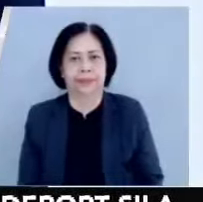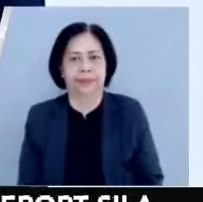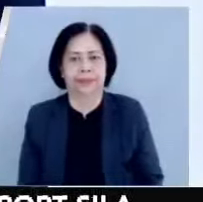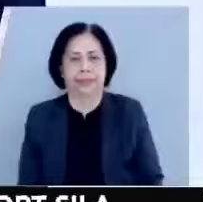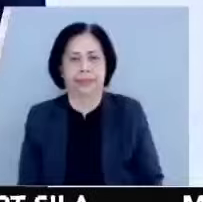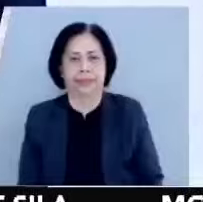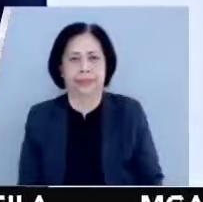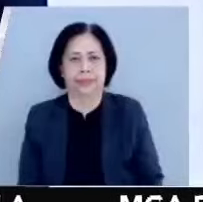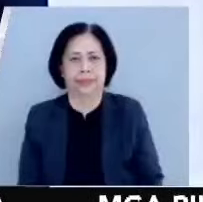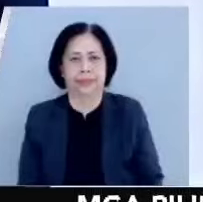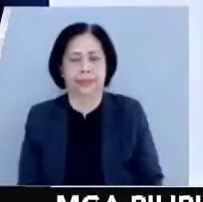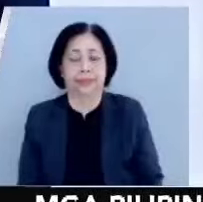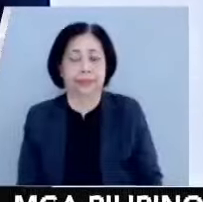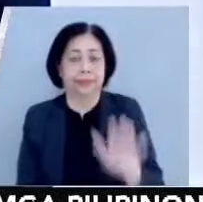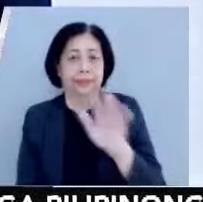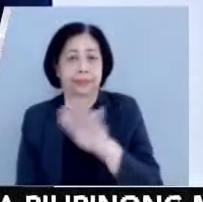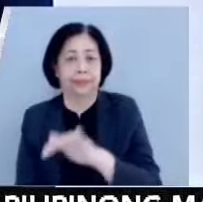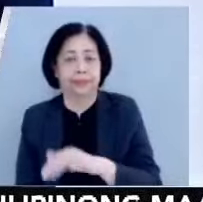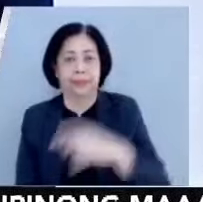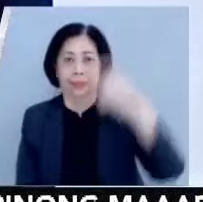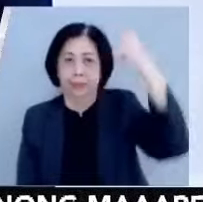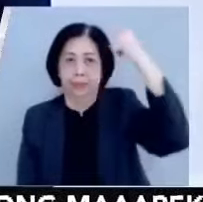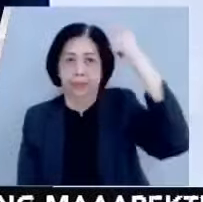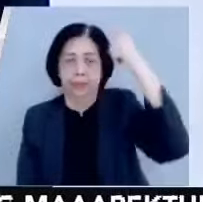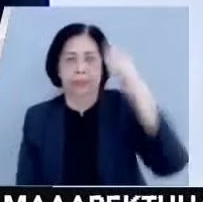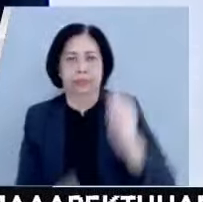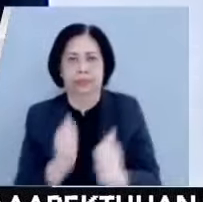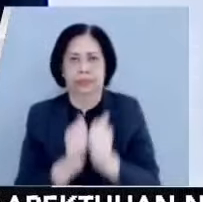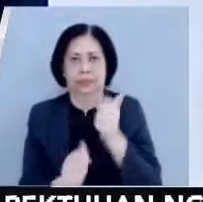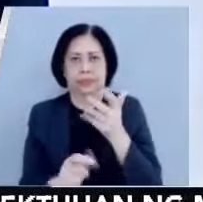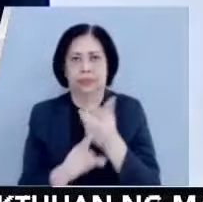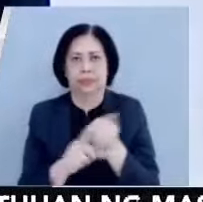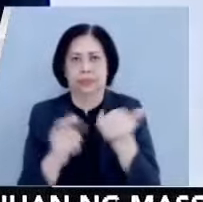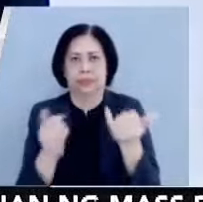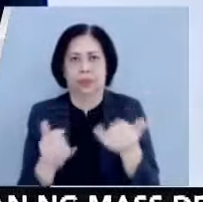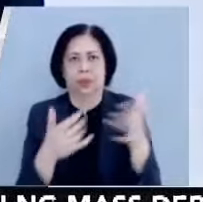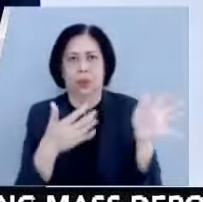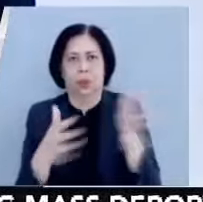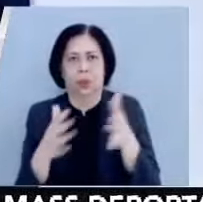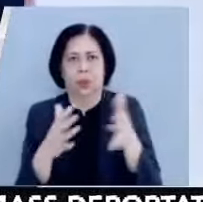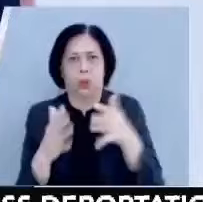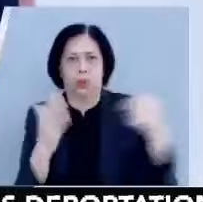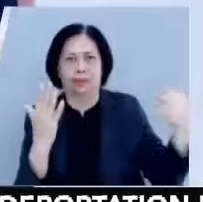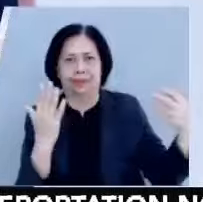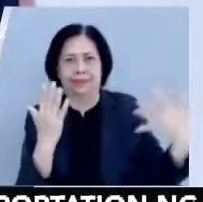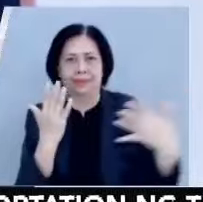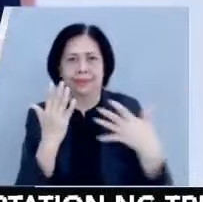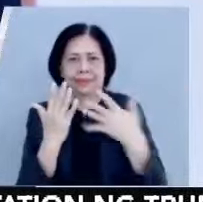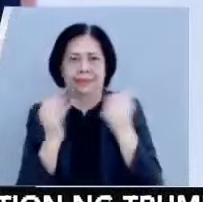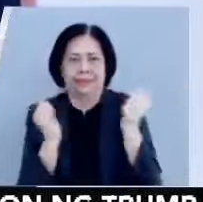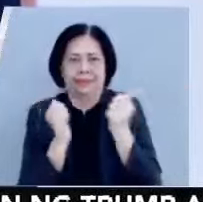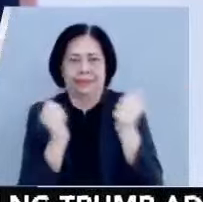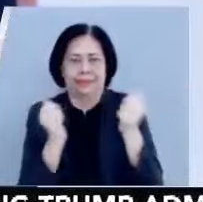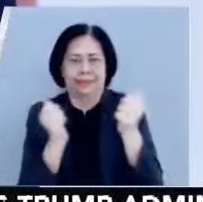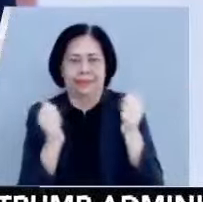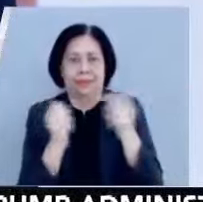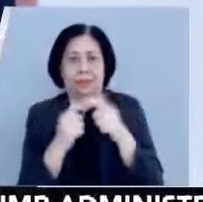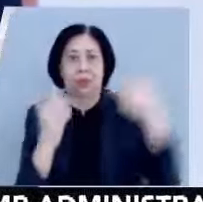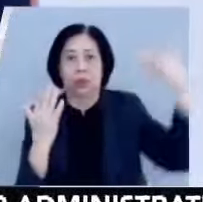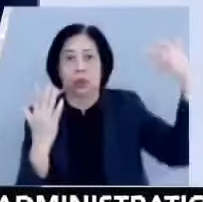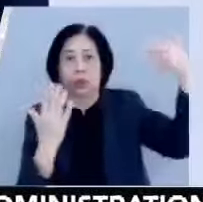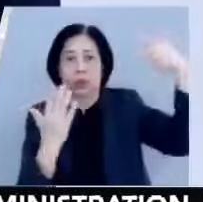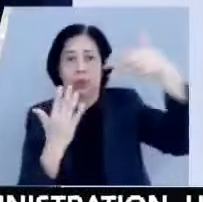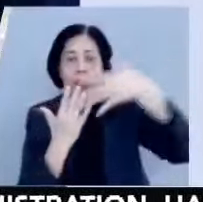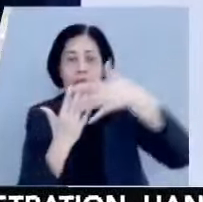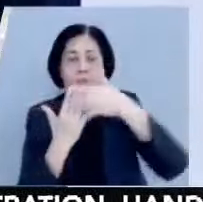Mga kapuso, Batanes po ang pinaka-apektado sa ngayon ng hanging amihan. Ayon sa PAGASA, shoreline po ang umiiral naman sa Babuyan Islands